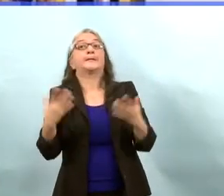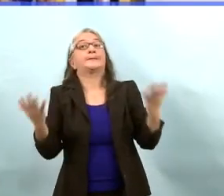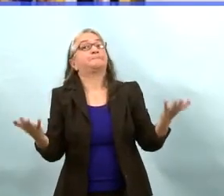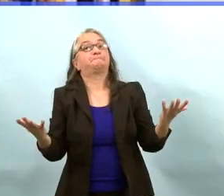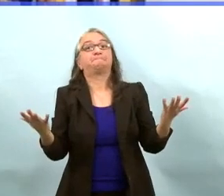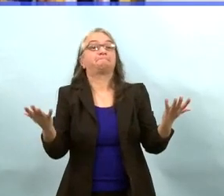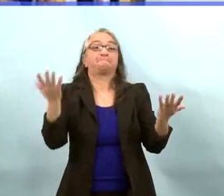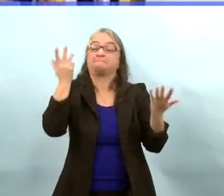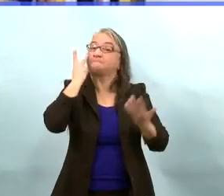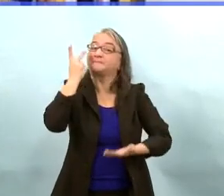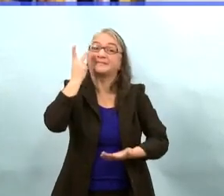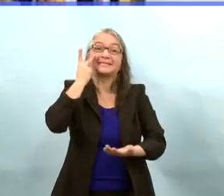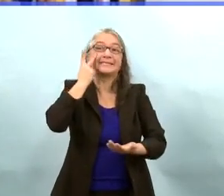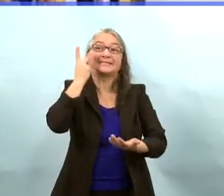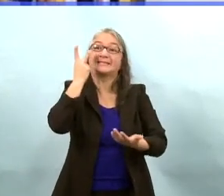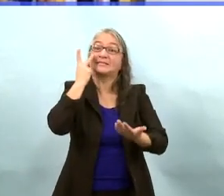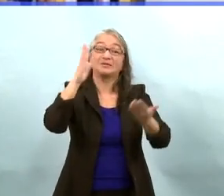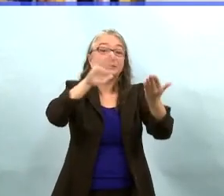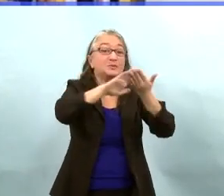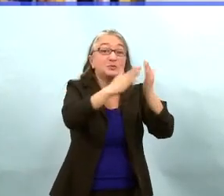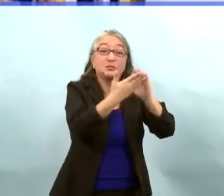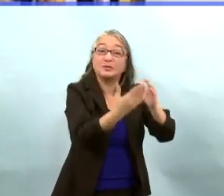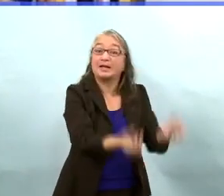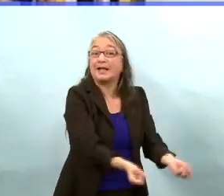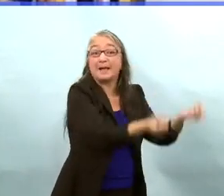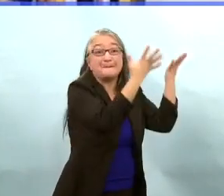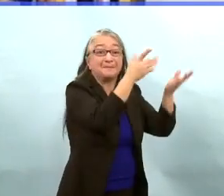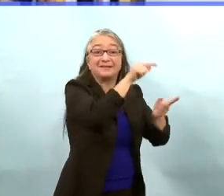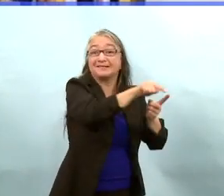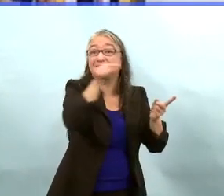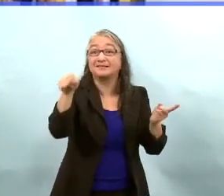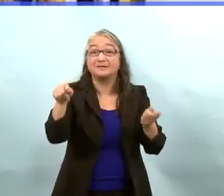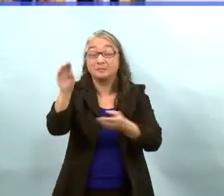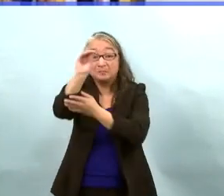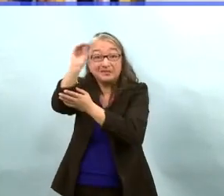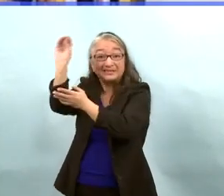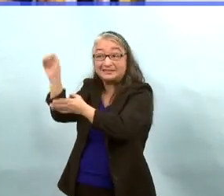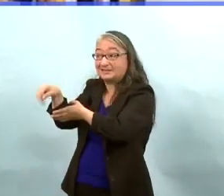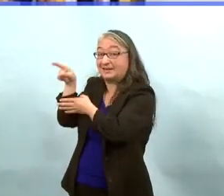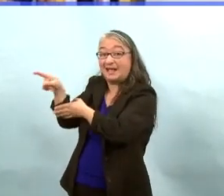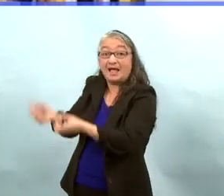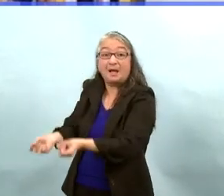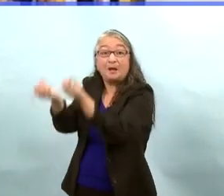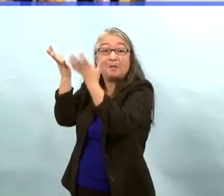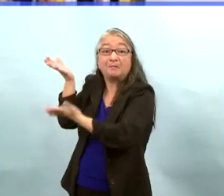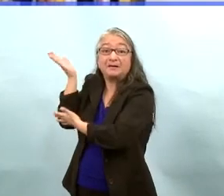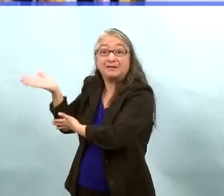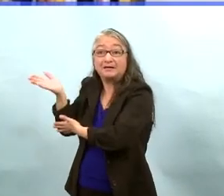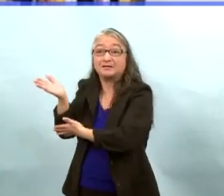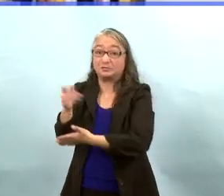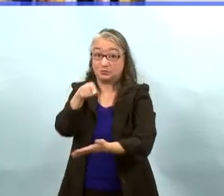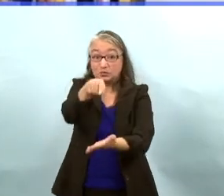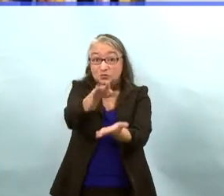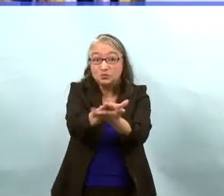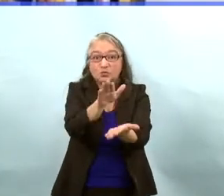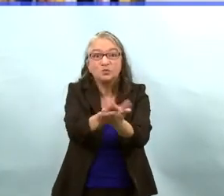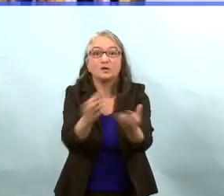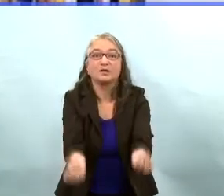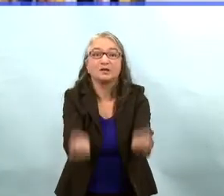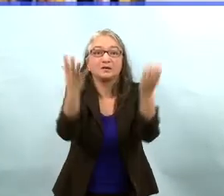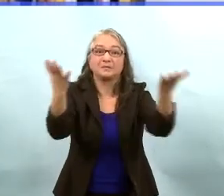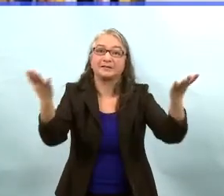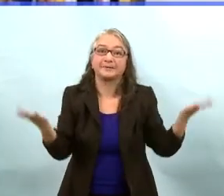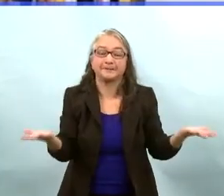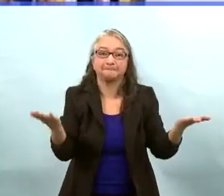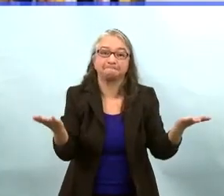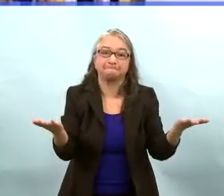falloir voir c'est quoi le taux de positivité dans la communauté, quelle est l'incidence du taux d'infection dans la communauté, est-ce qu'il y a quel est le nombre